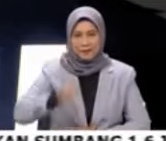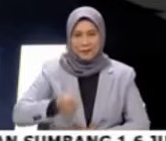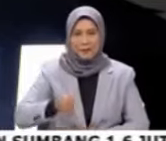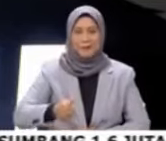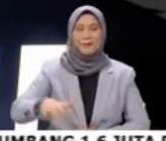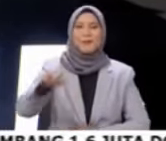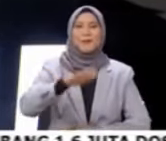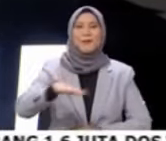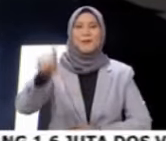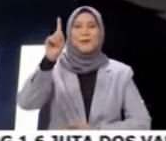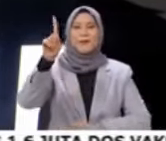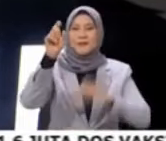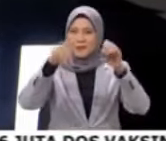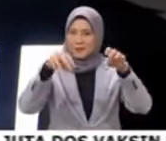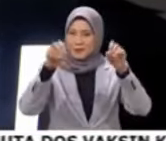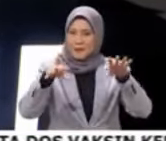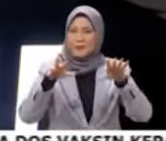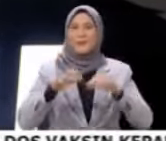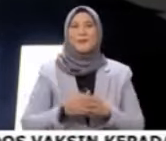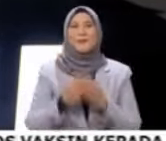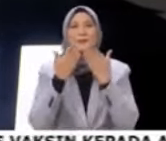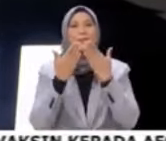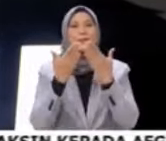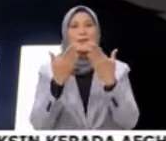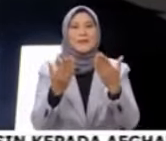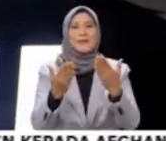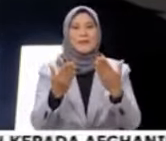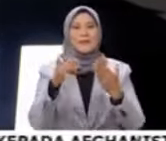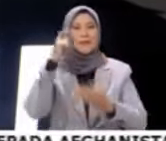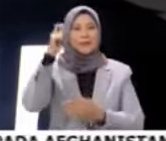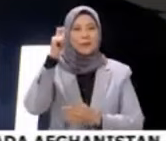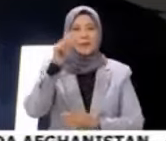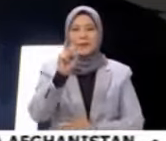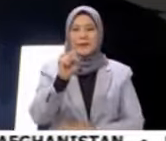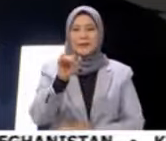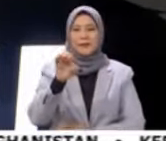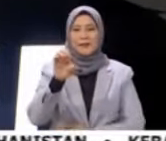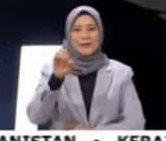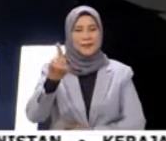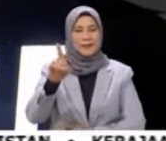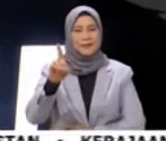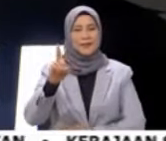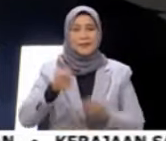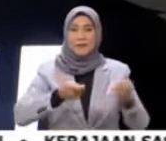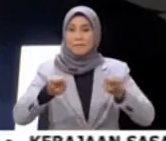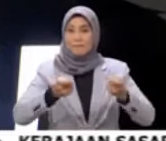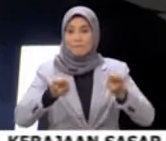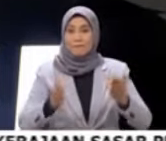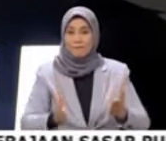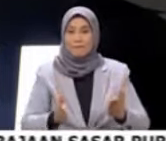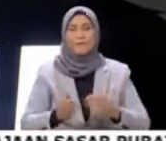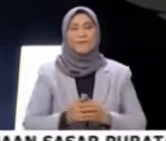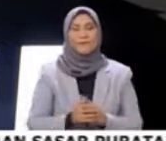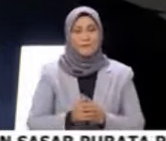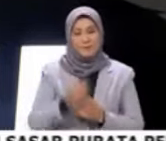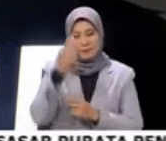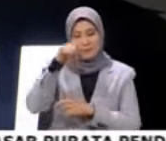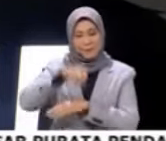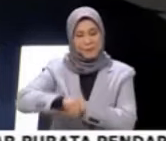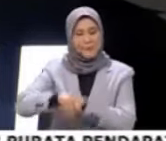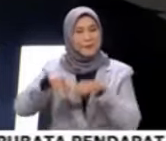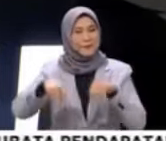Assalamualaikum warahmatullahi wabarakatuh. Terima kasih kepada Tuan Syed yang sudi untuk menjadi moderator saya pada malam